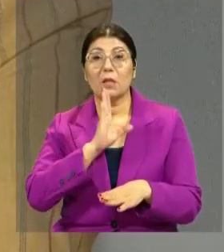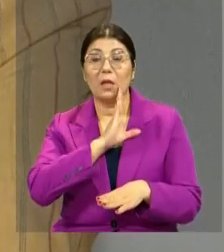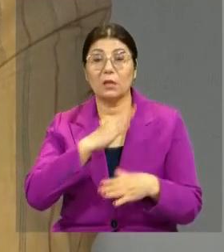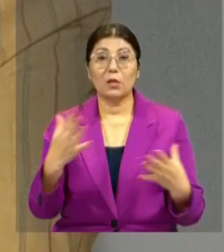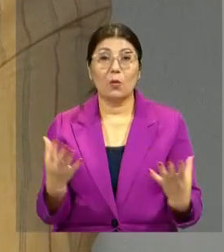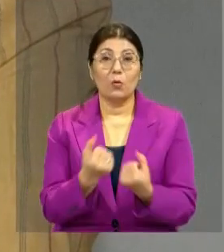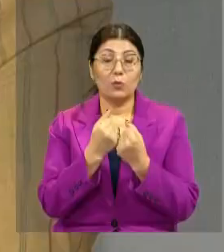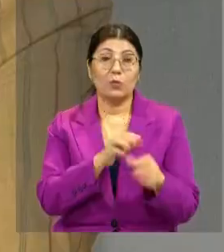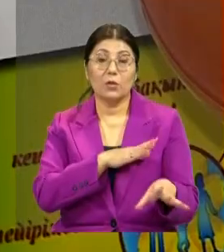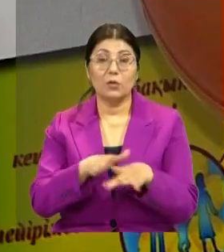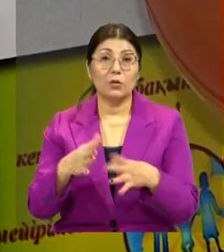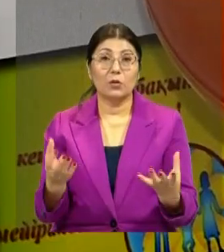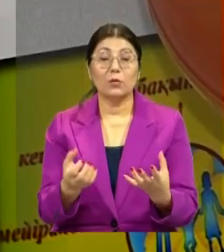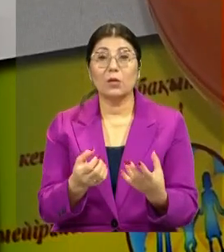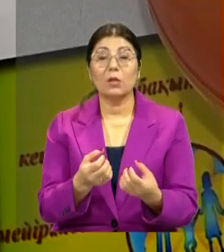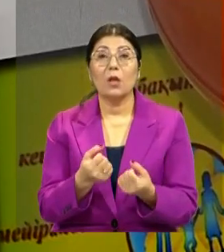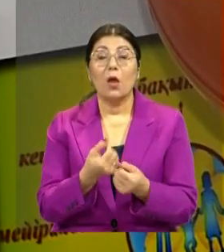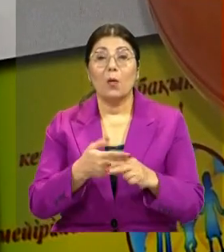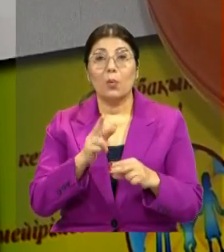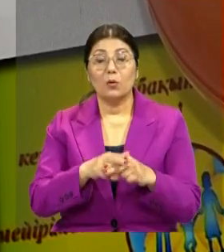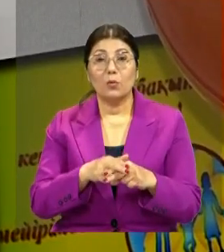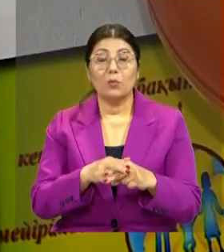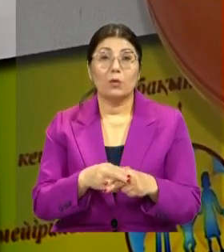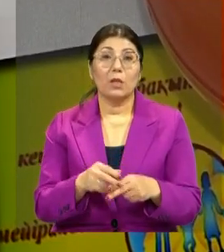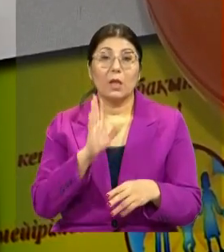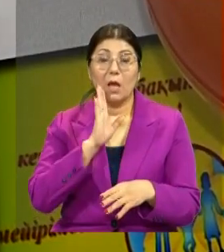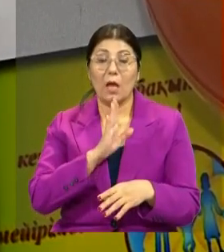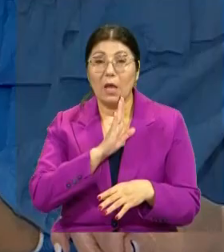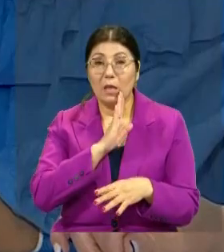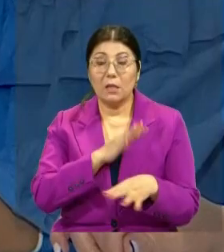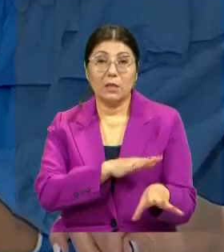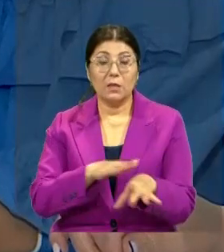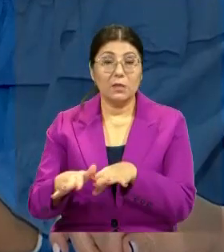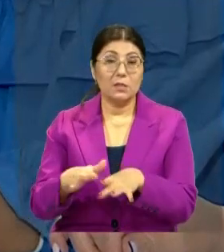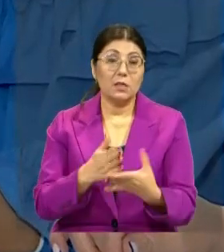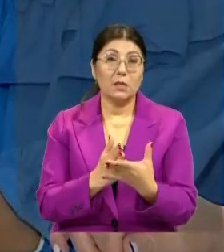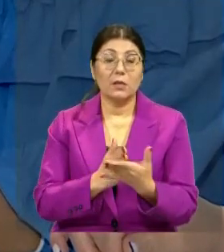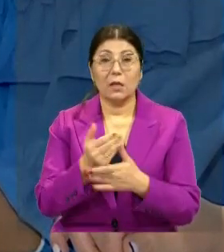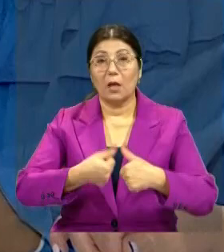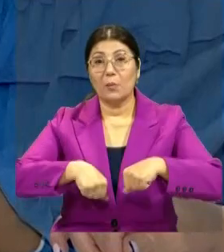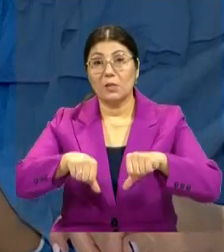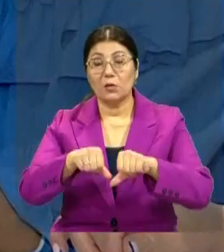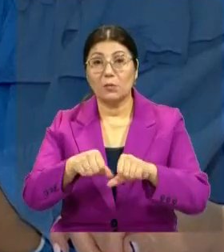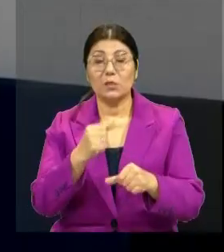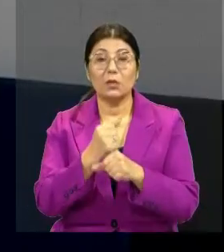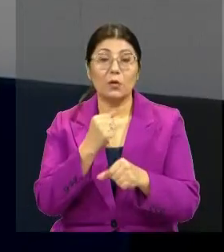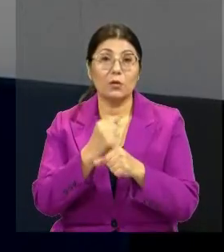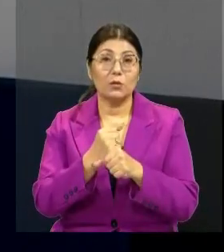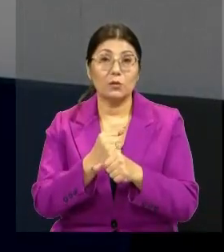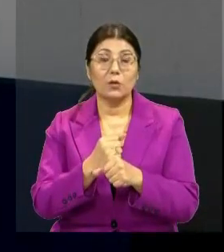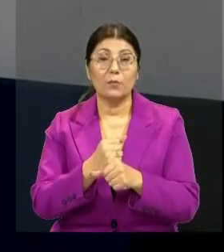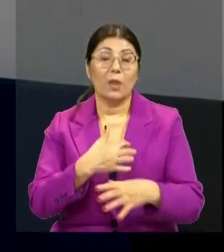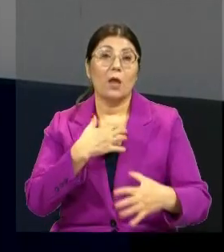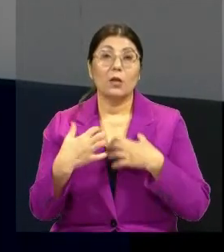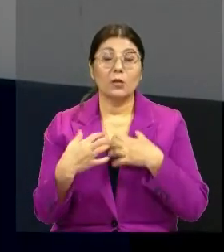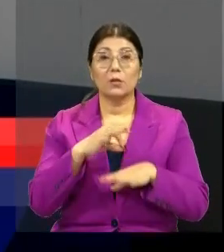шараларын қолға алған. Бұл тұста облыс әкімі жанындағы әйелдер істері және отбасылық демография саясаты жөніндегі комиссия мүшелерінің жұмысы қызу. Облыс,